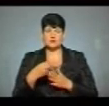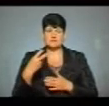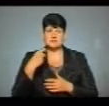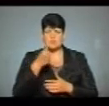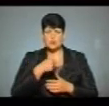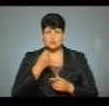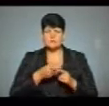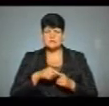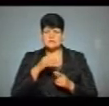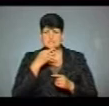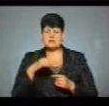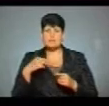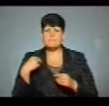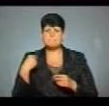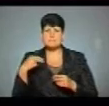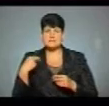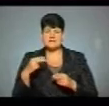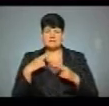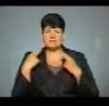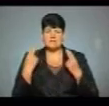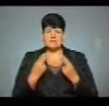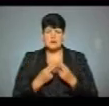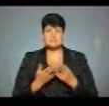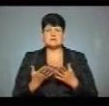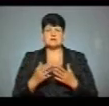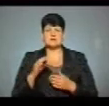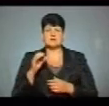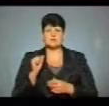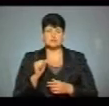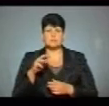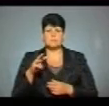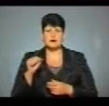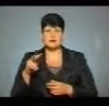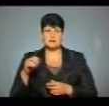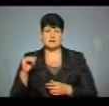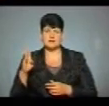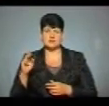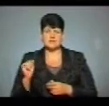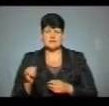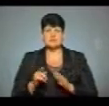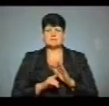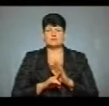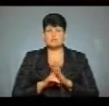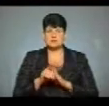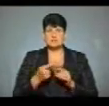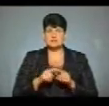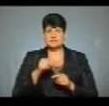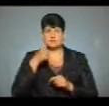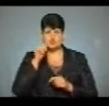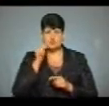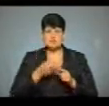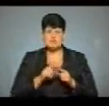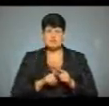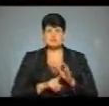Про це повідомив президент Федерації санного спорту України Анатолій Малищик. Старт змагань розпочався учора. Це кадри